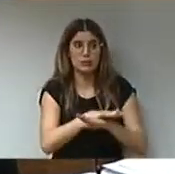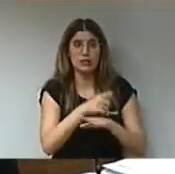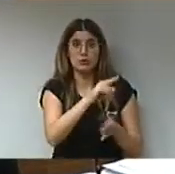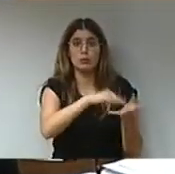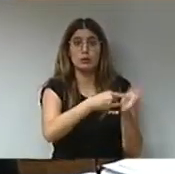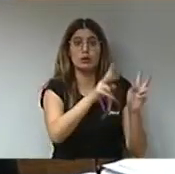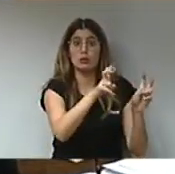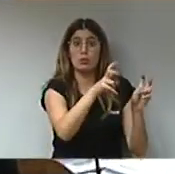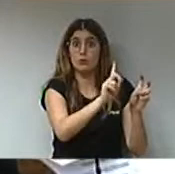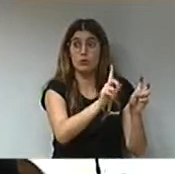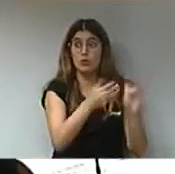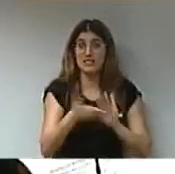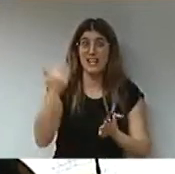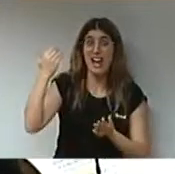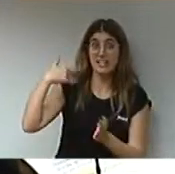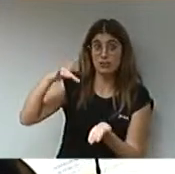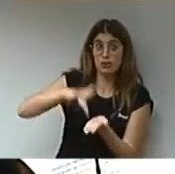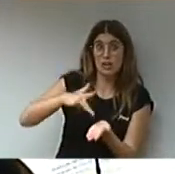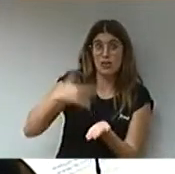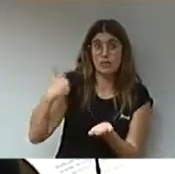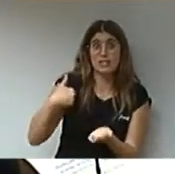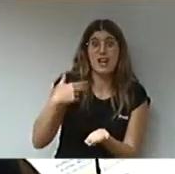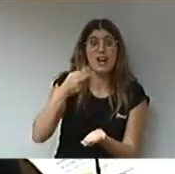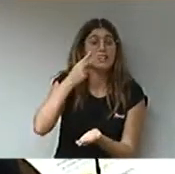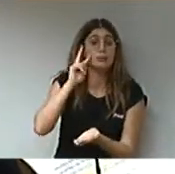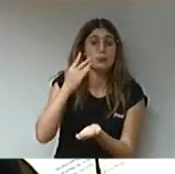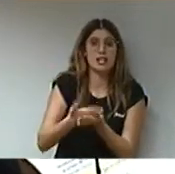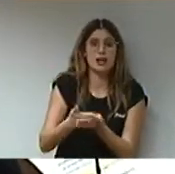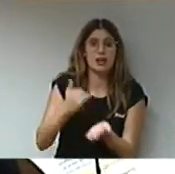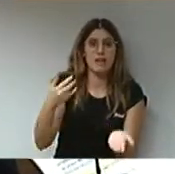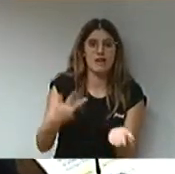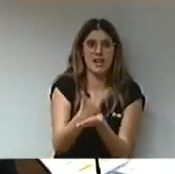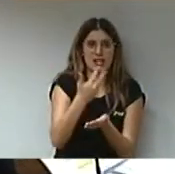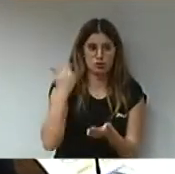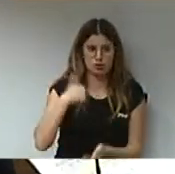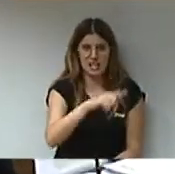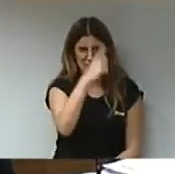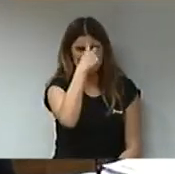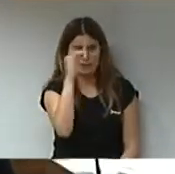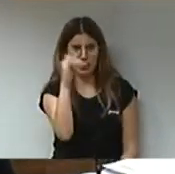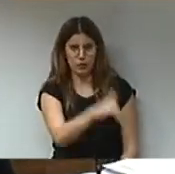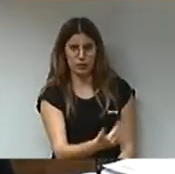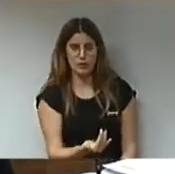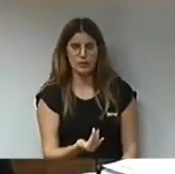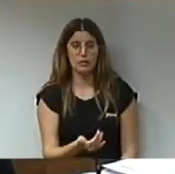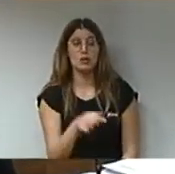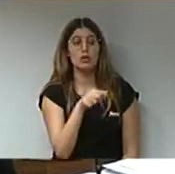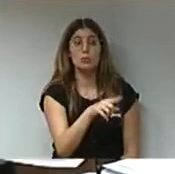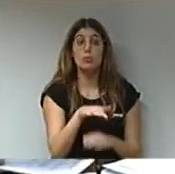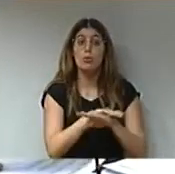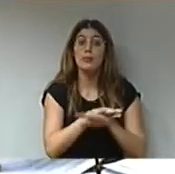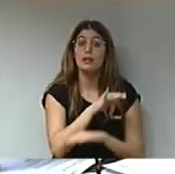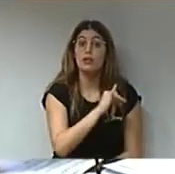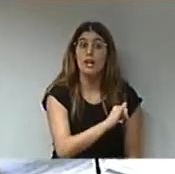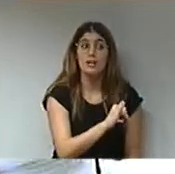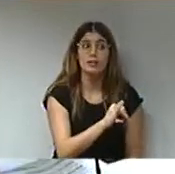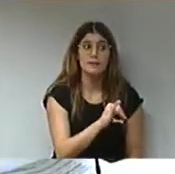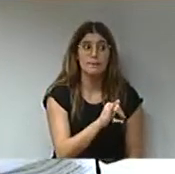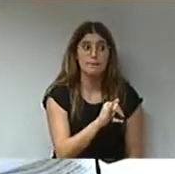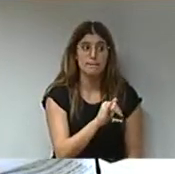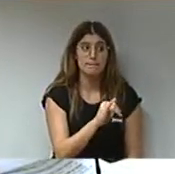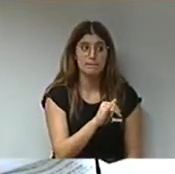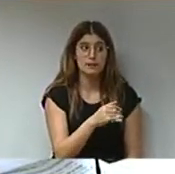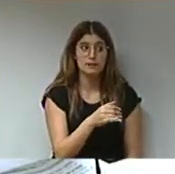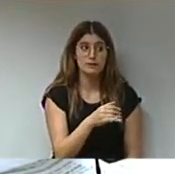nou, són un projecte ja constatat el seu fracàs. Vostès, quan governaven, hi havien